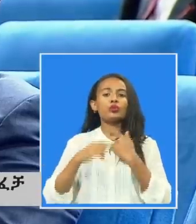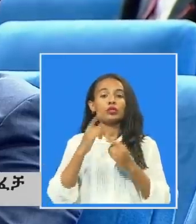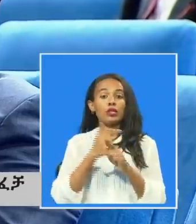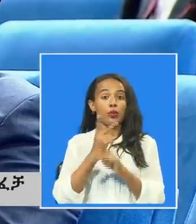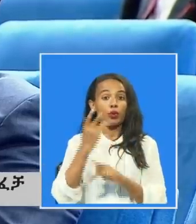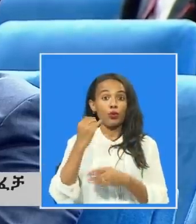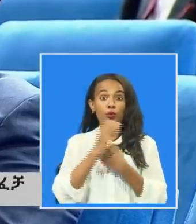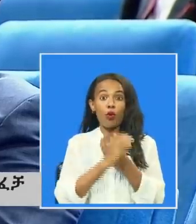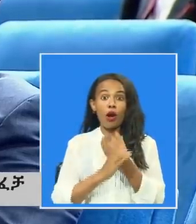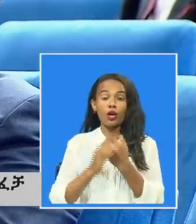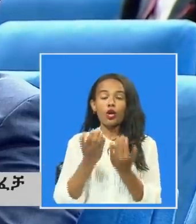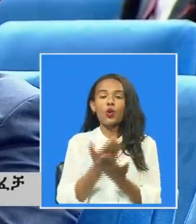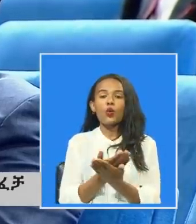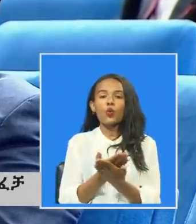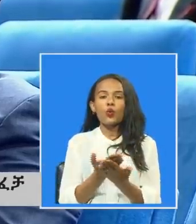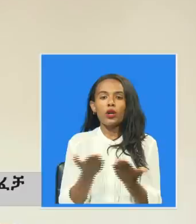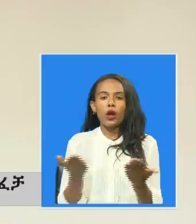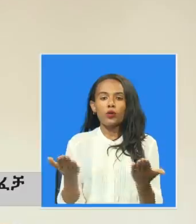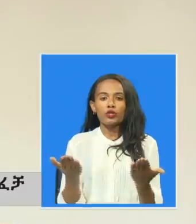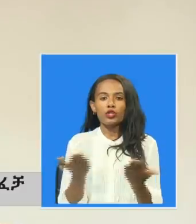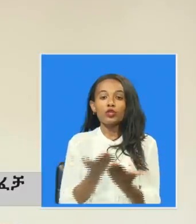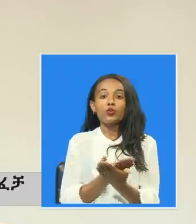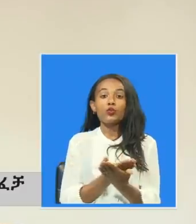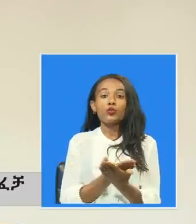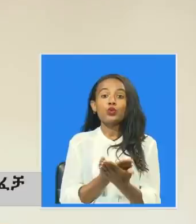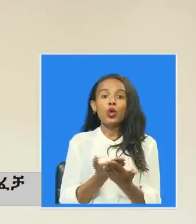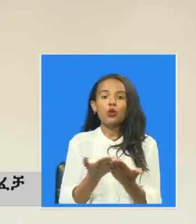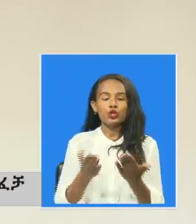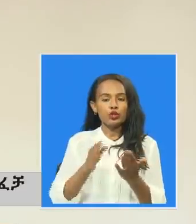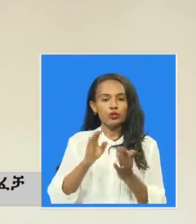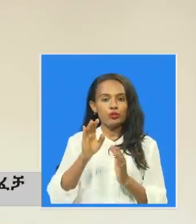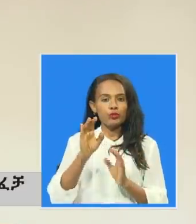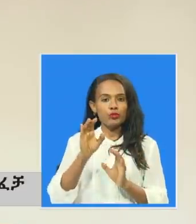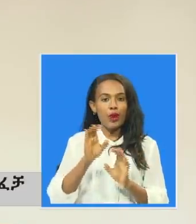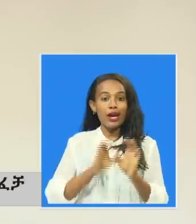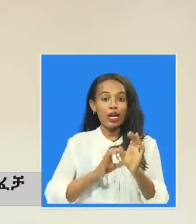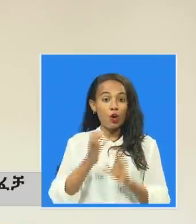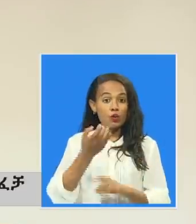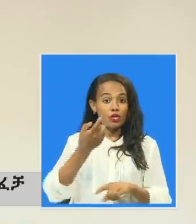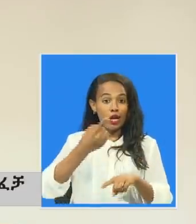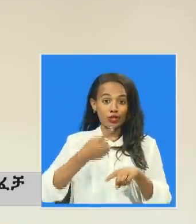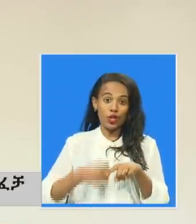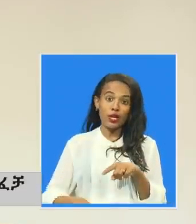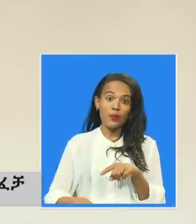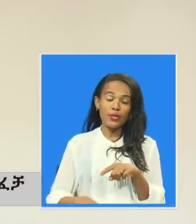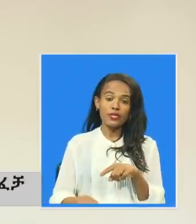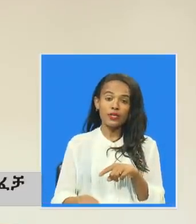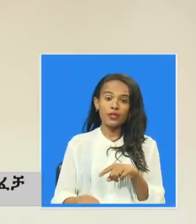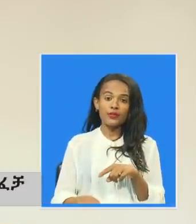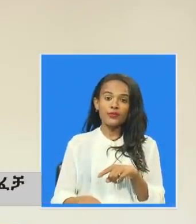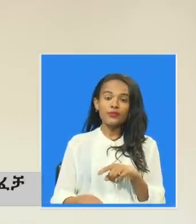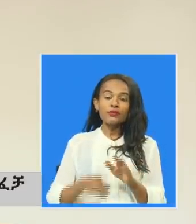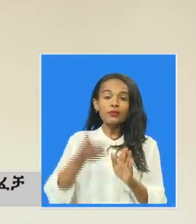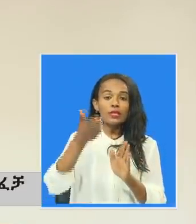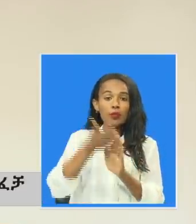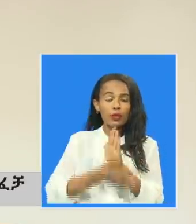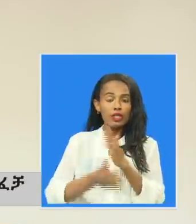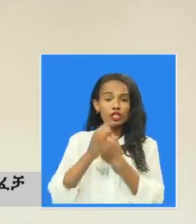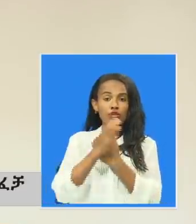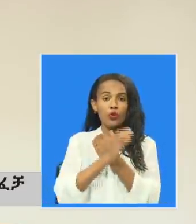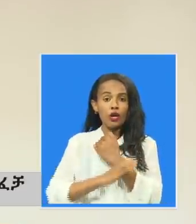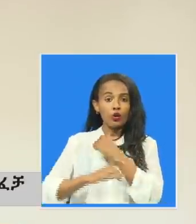የነበሩ ሀገራዊ ጉዳዮችን ማከናወን ያልቻልንበት በተከሰቱ